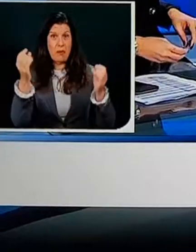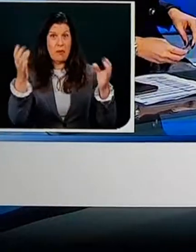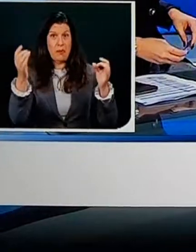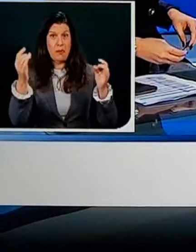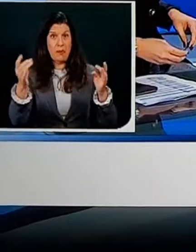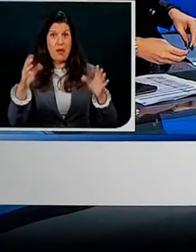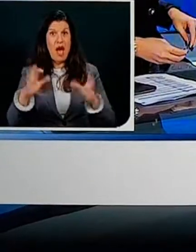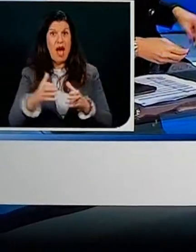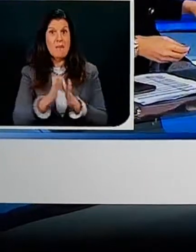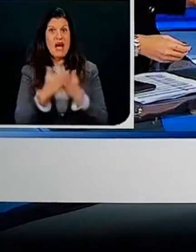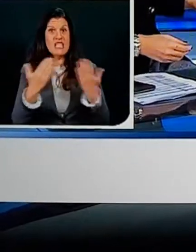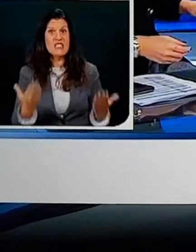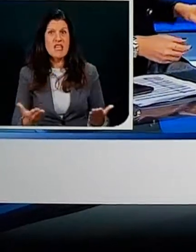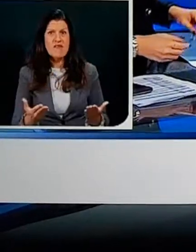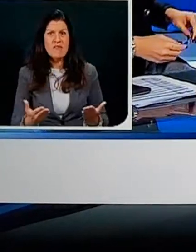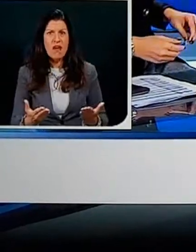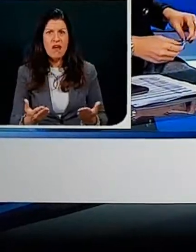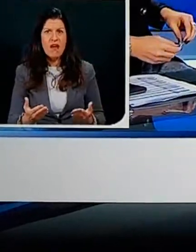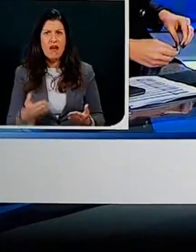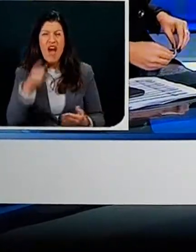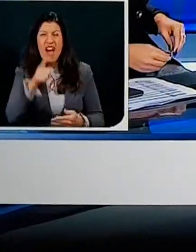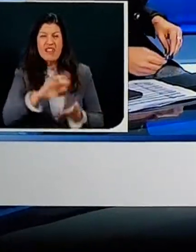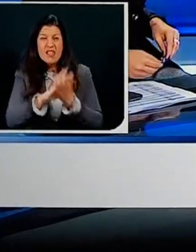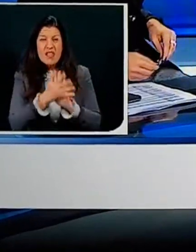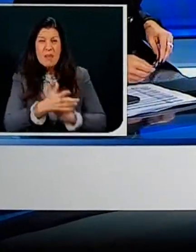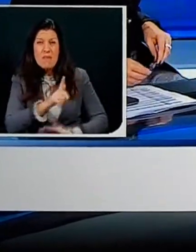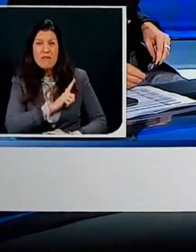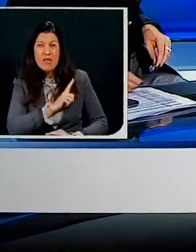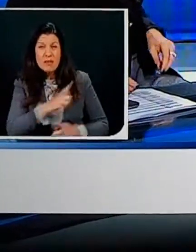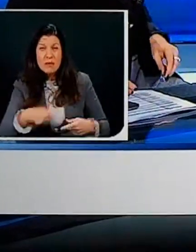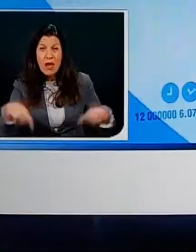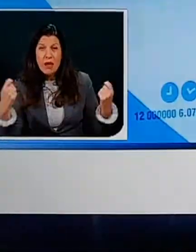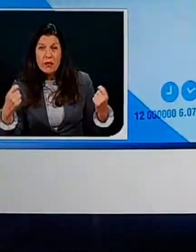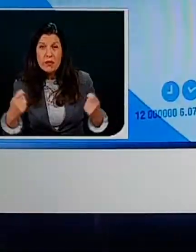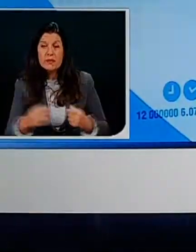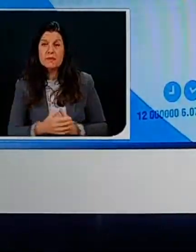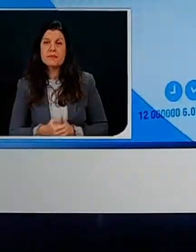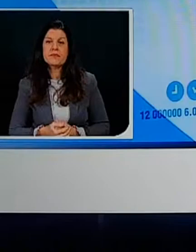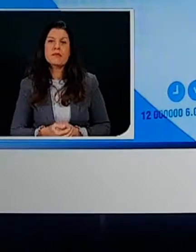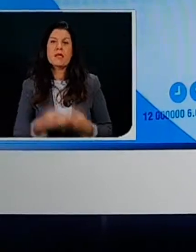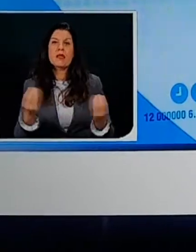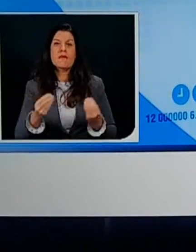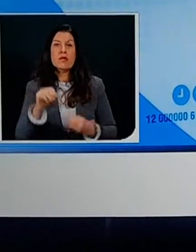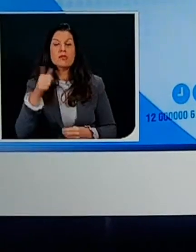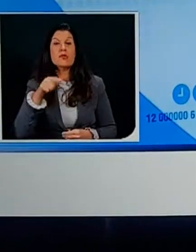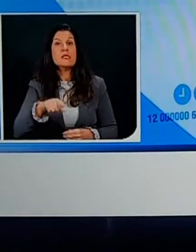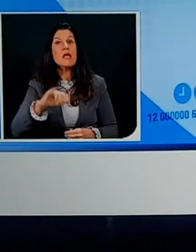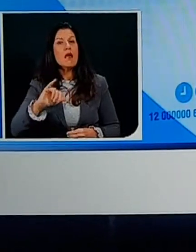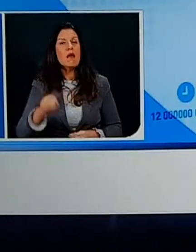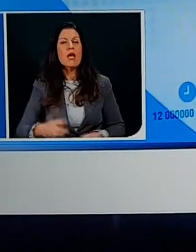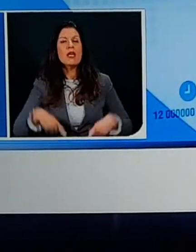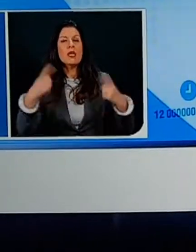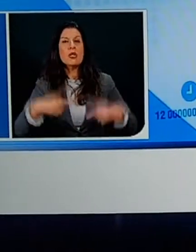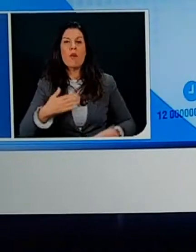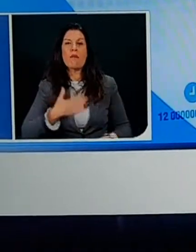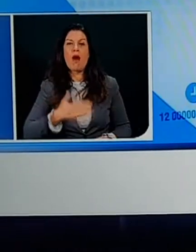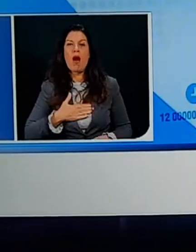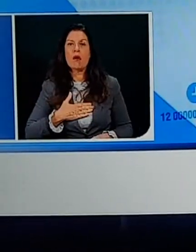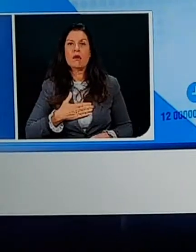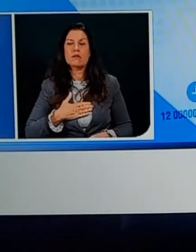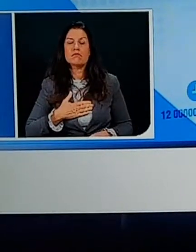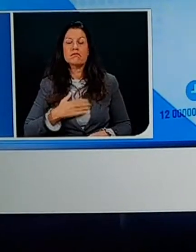את החינוך. פז, תן לפז לדבר. א', קודם כל זה יום של בשורה ויום של חג. אנחנו עושים מאבק